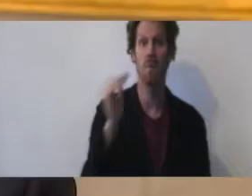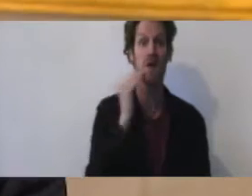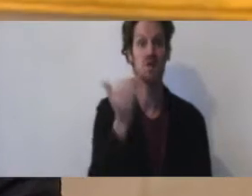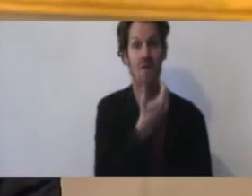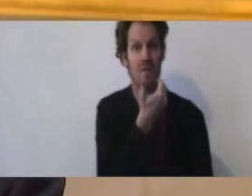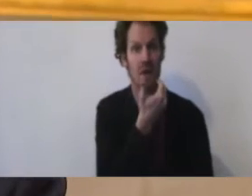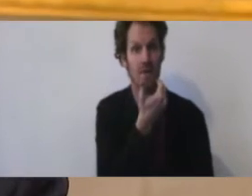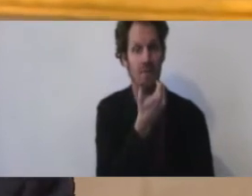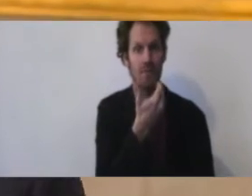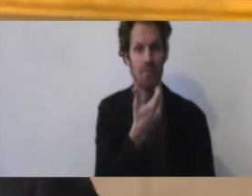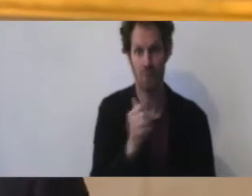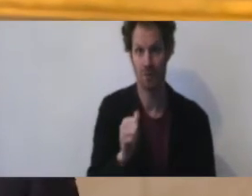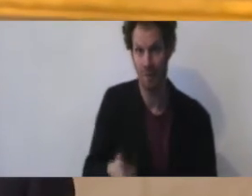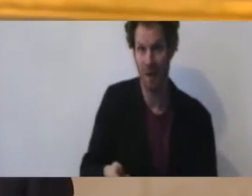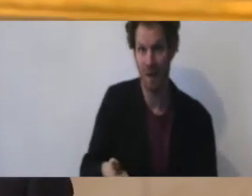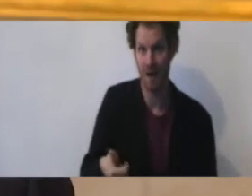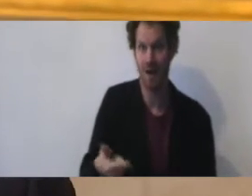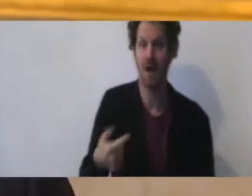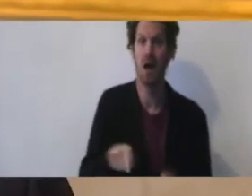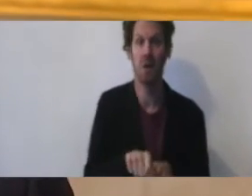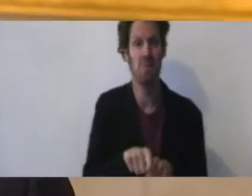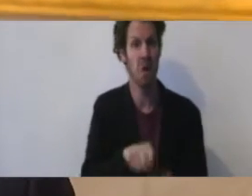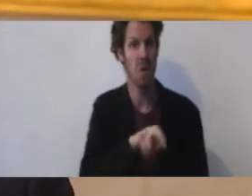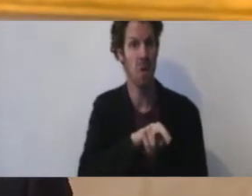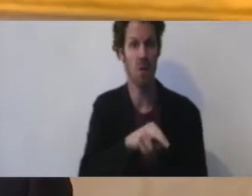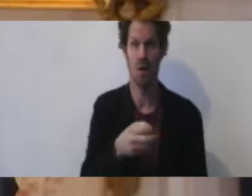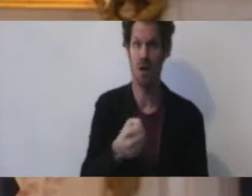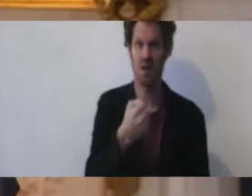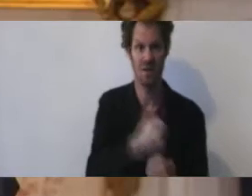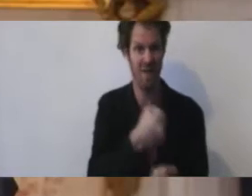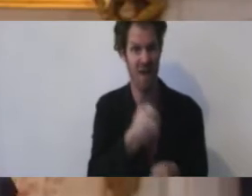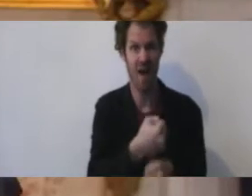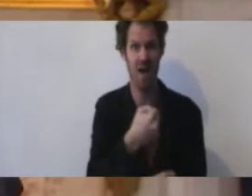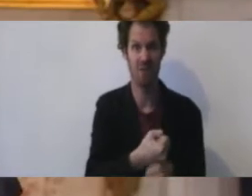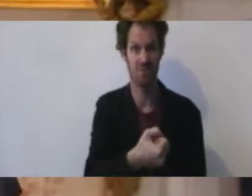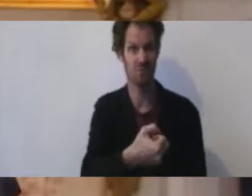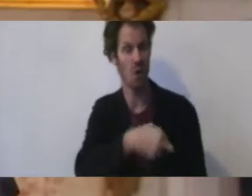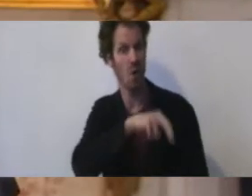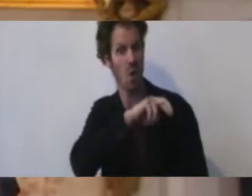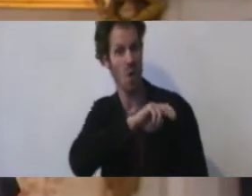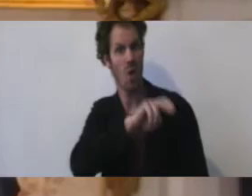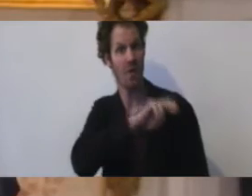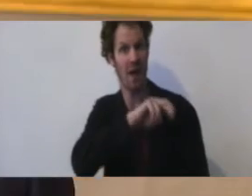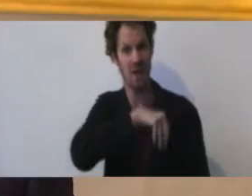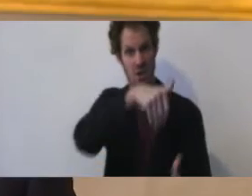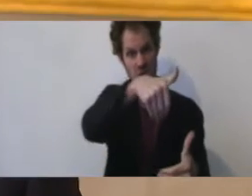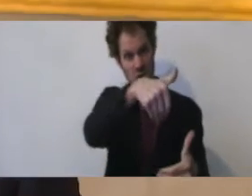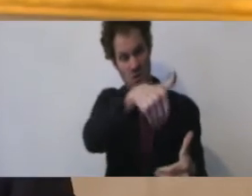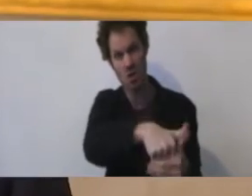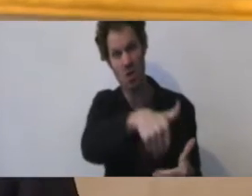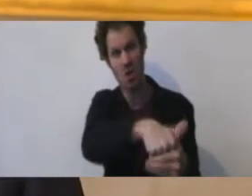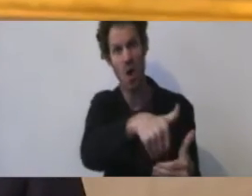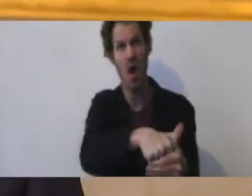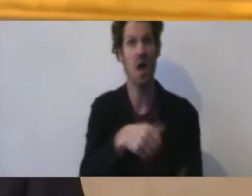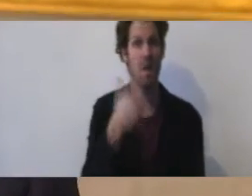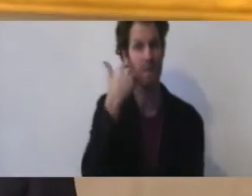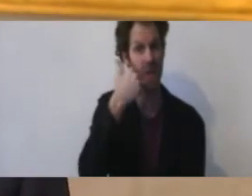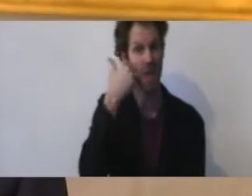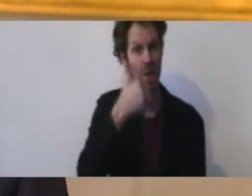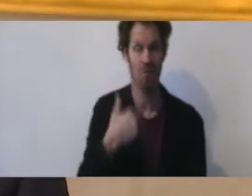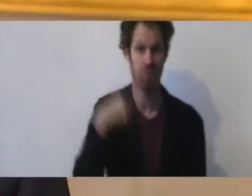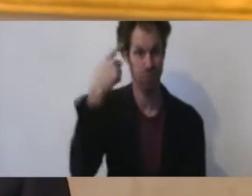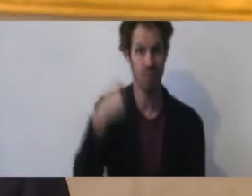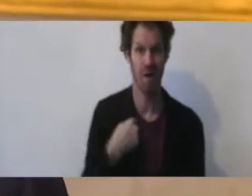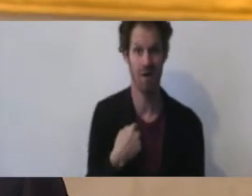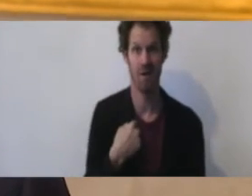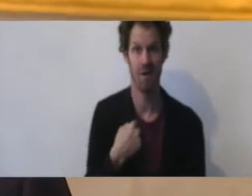janvier demain la pénibilité au travail sera enfin prise en compte pour le calcul des droits à la retraite